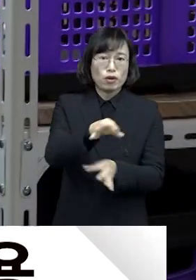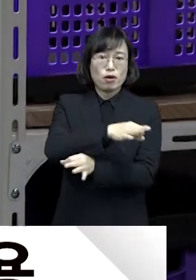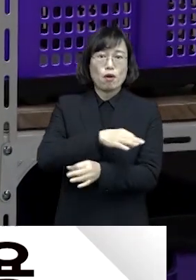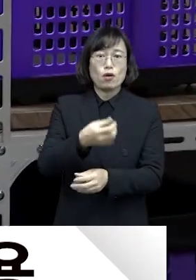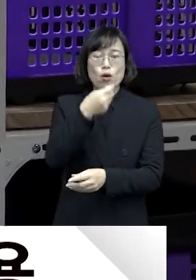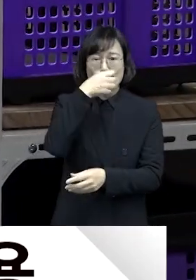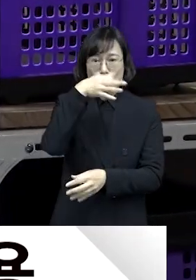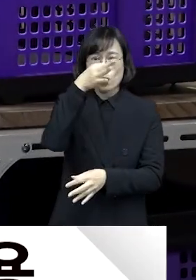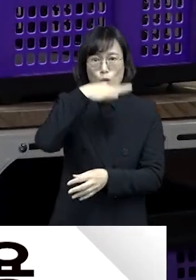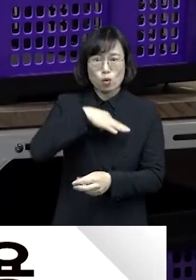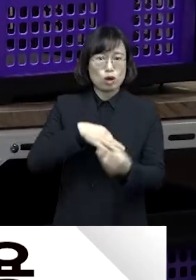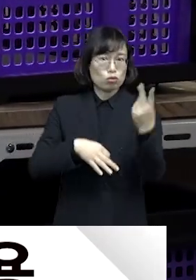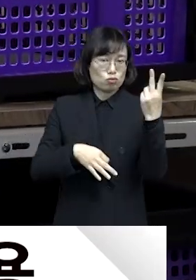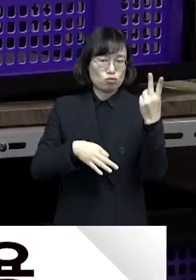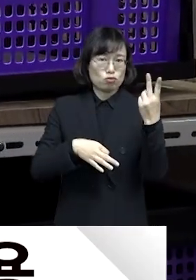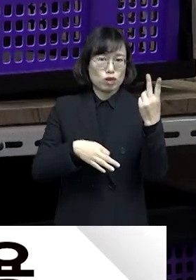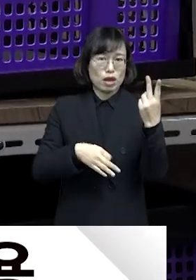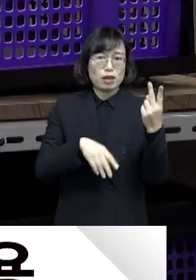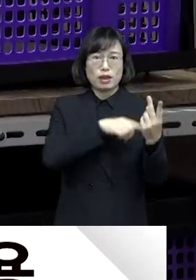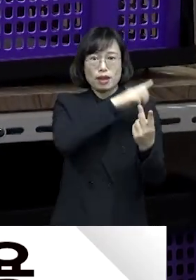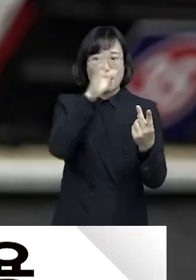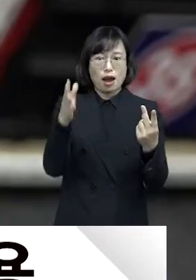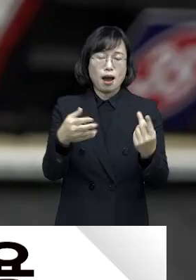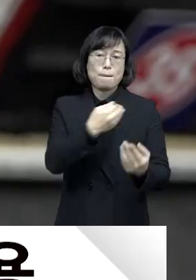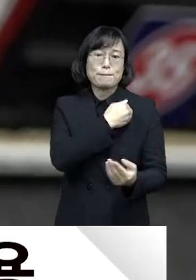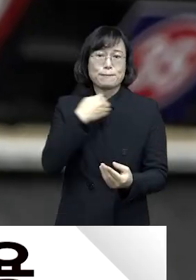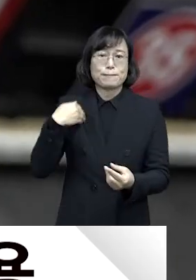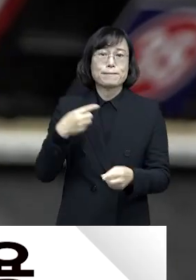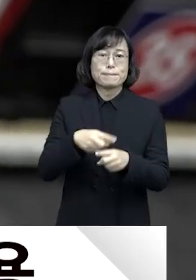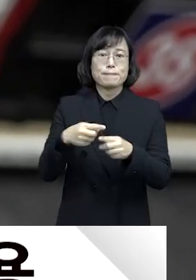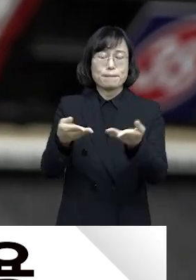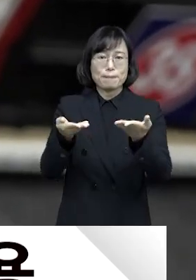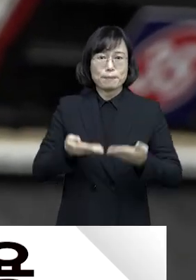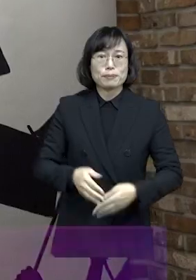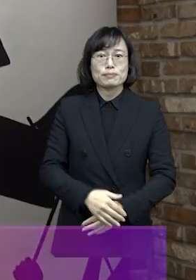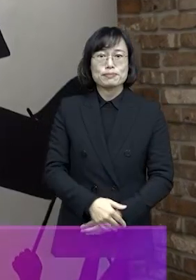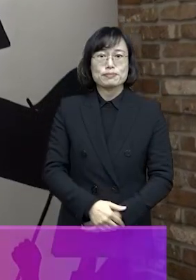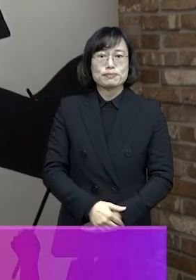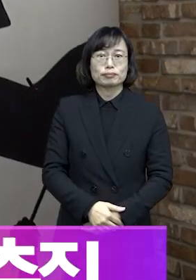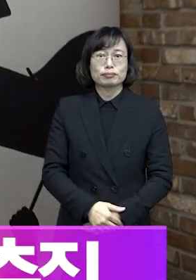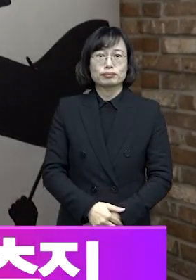경제 효율성까지 두 마리 토끼를 모두 잡았다는 평가를 받고 있습니다.